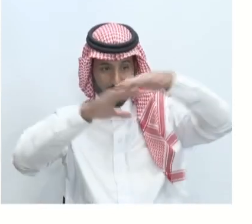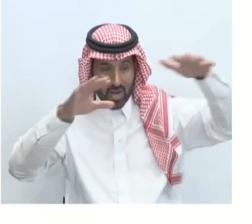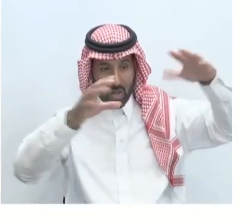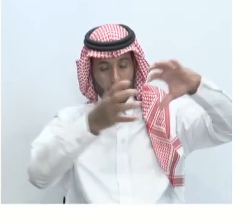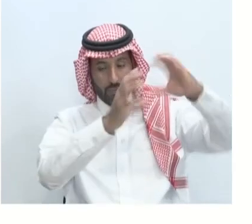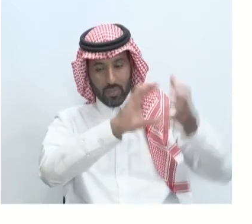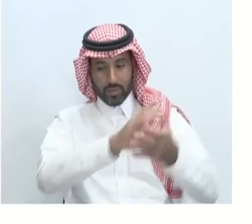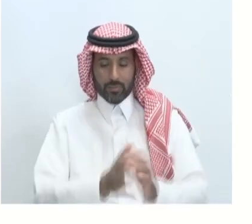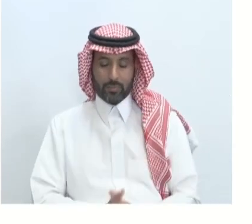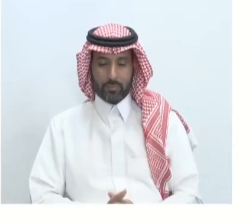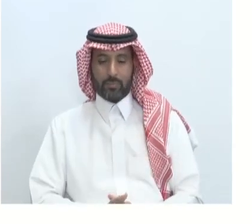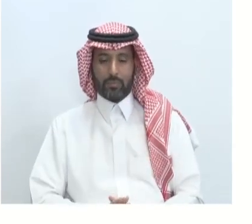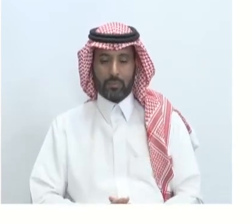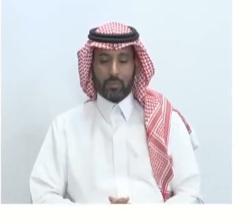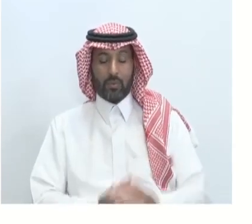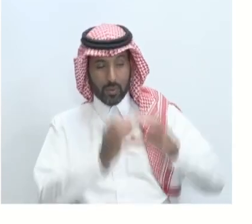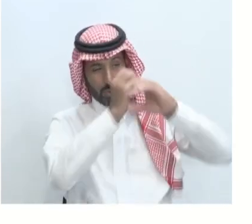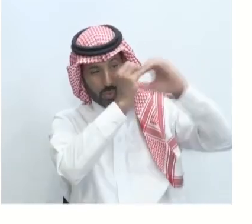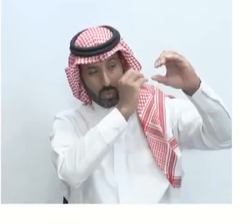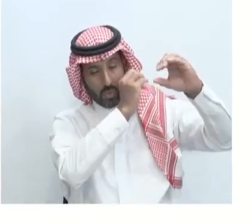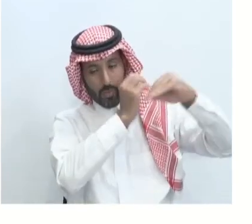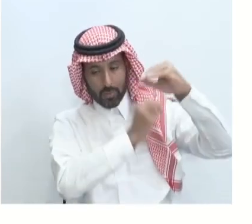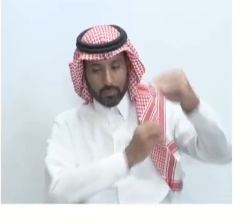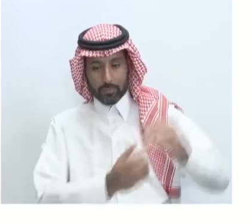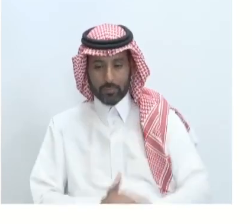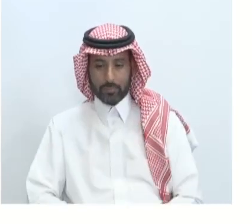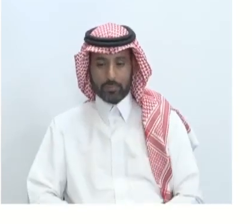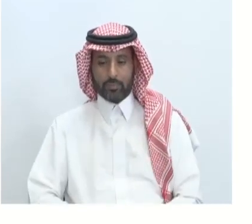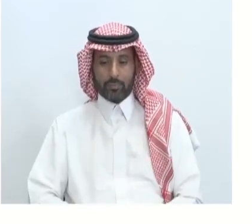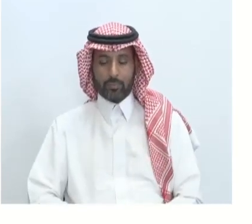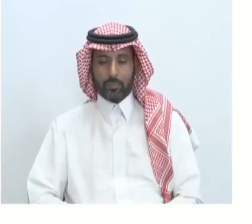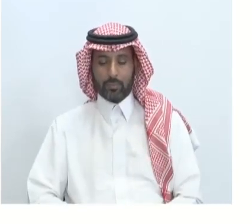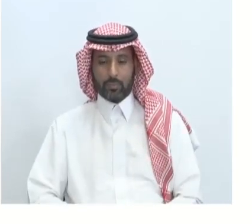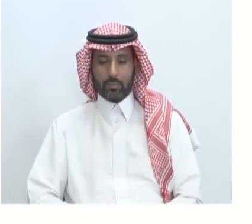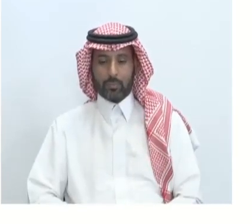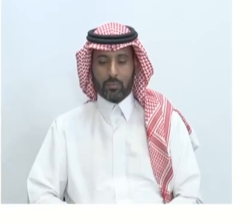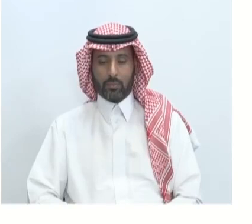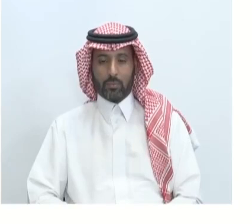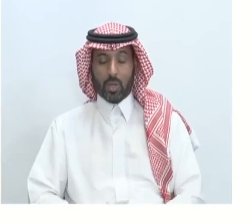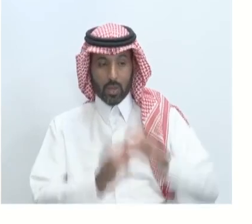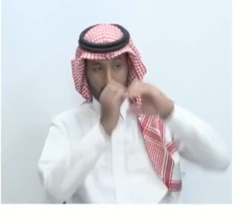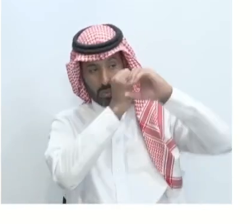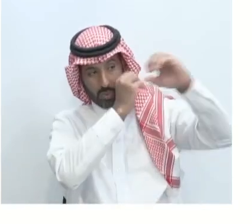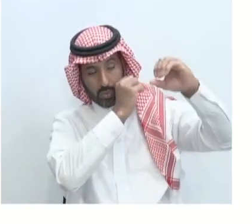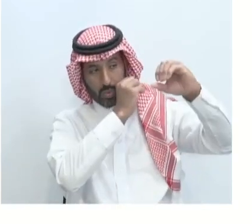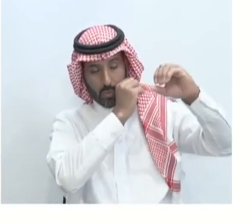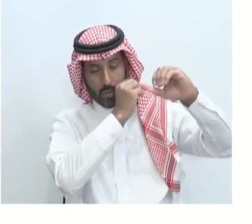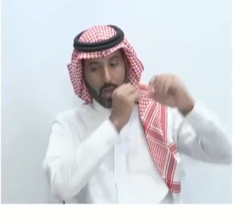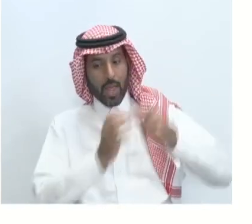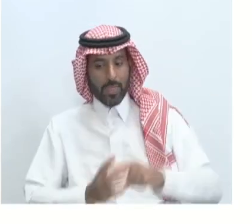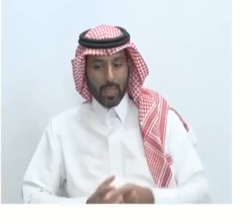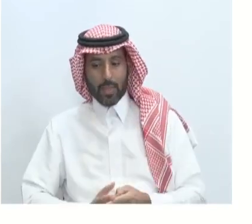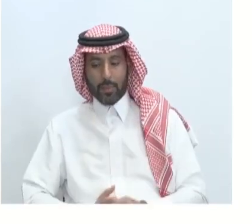والفضاء بعد ذلك في التلسكوبات عزيزي الطالب عزيزتي الطالبه ذكرنا بانه يعد التلسكوب اداه